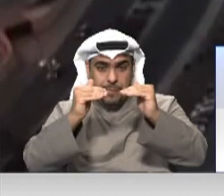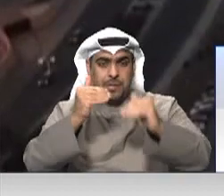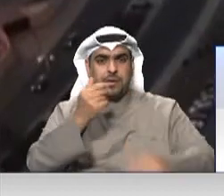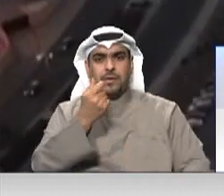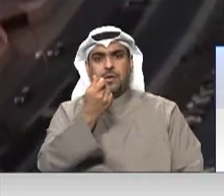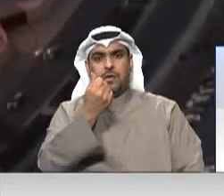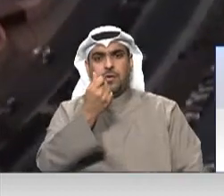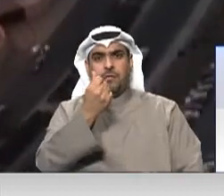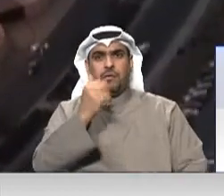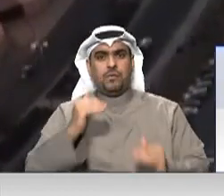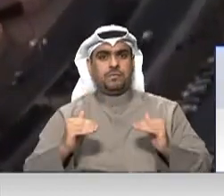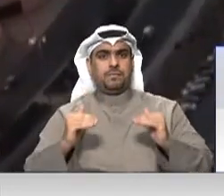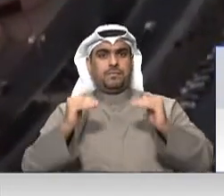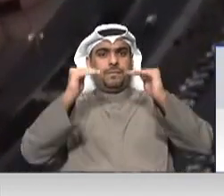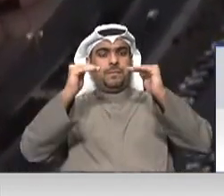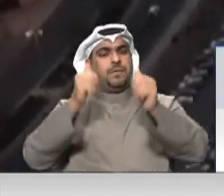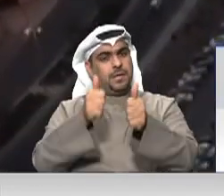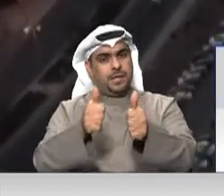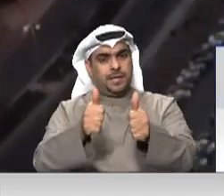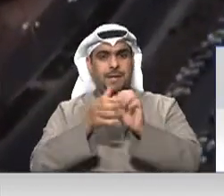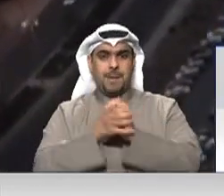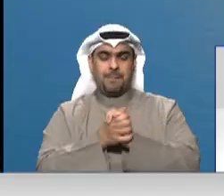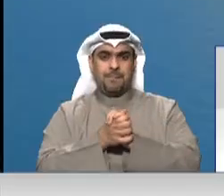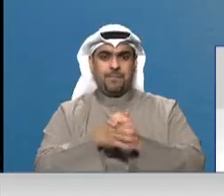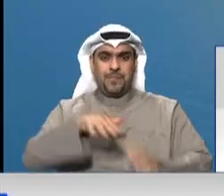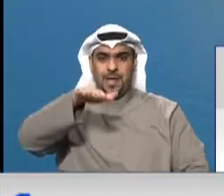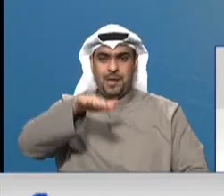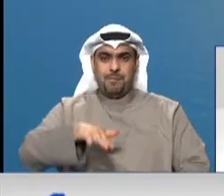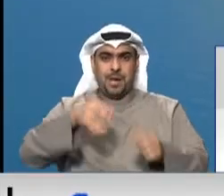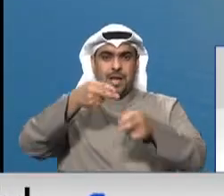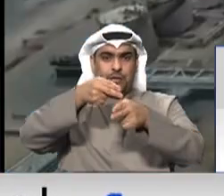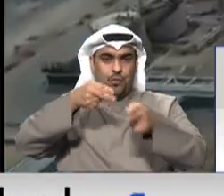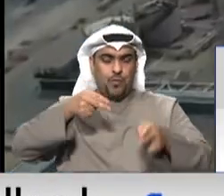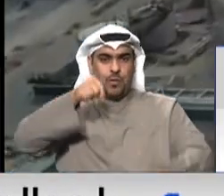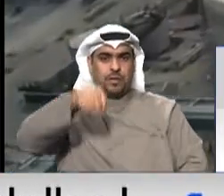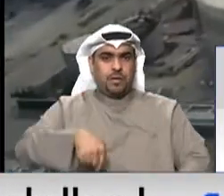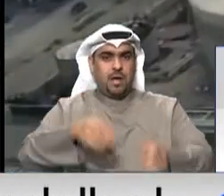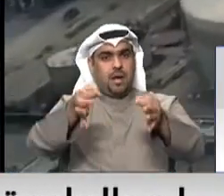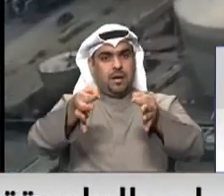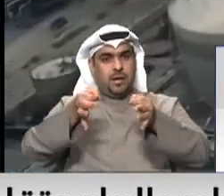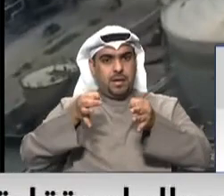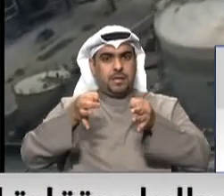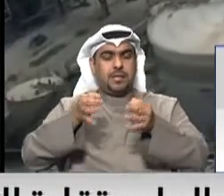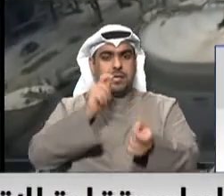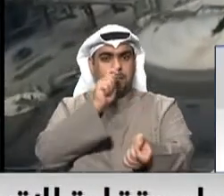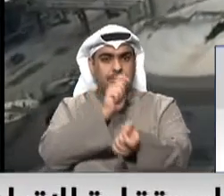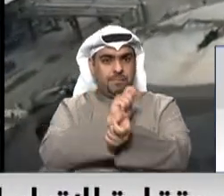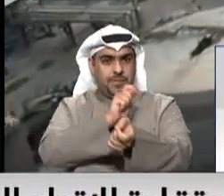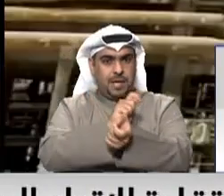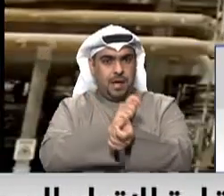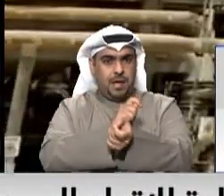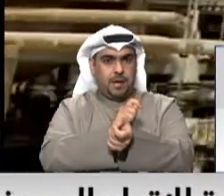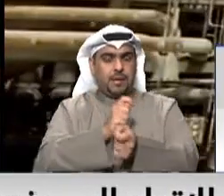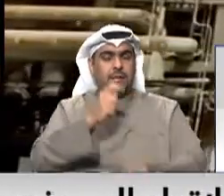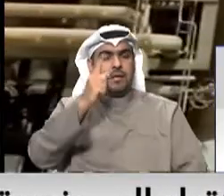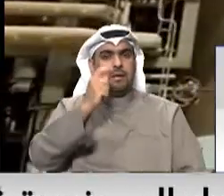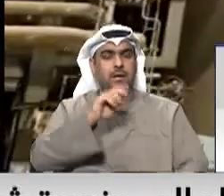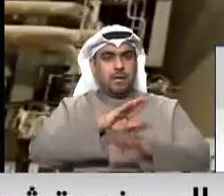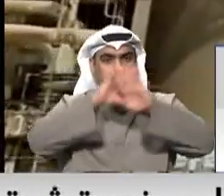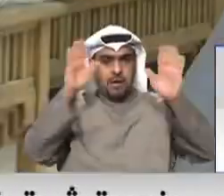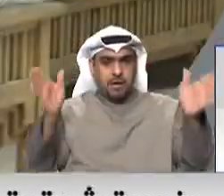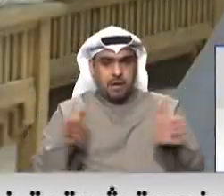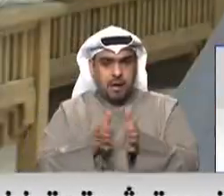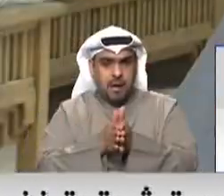الوفاء بالتزامات خدمه الدين المحدوده في السنوات القادمه اعتمادا على الاصول الموجوده لديها